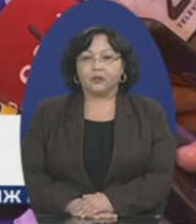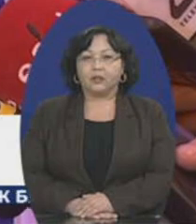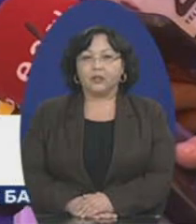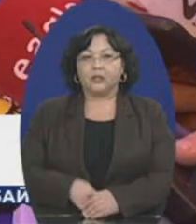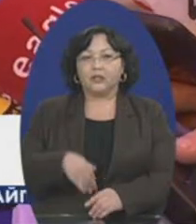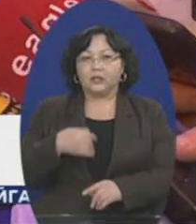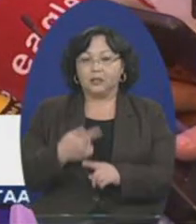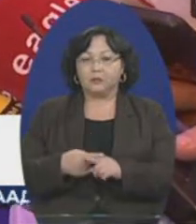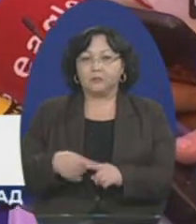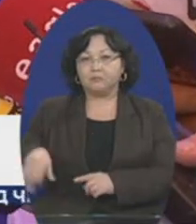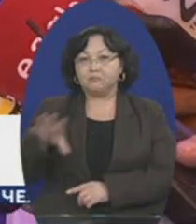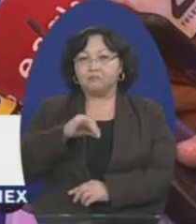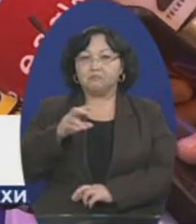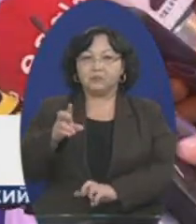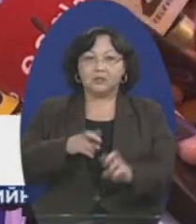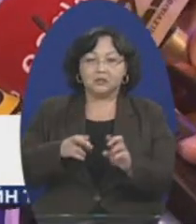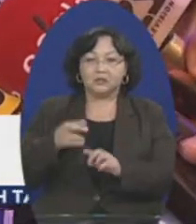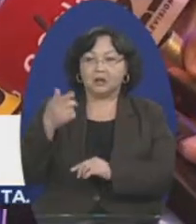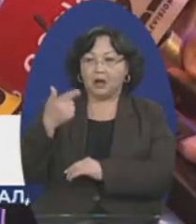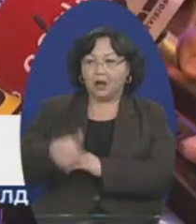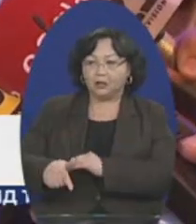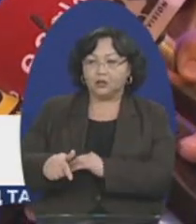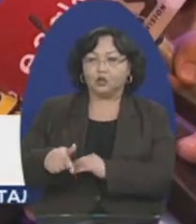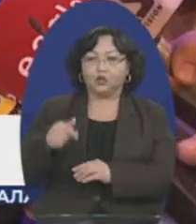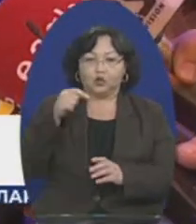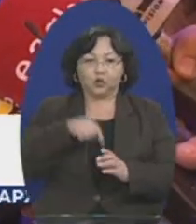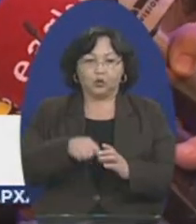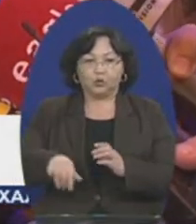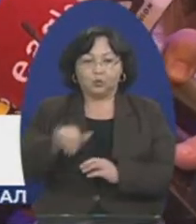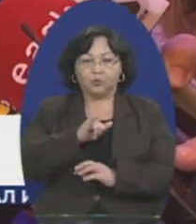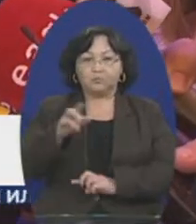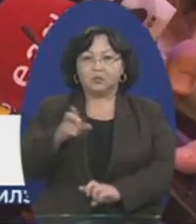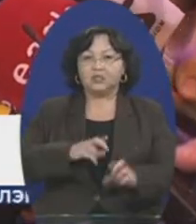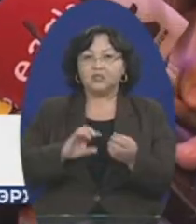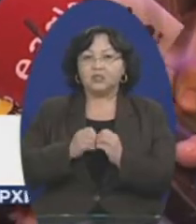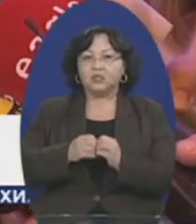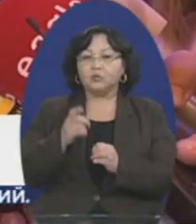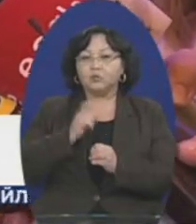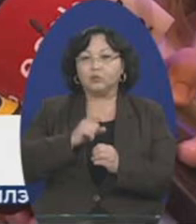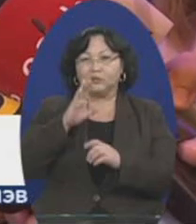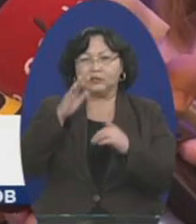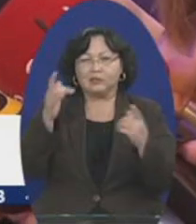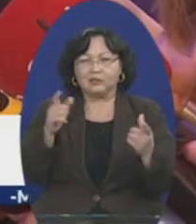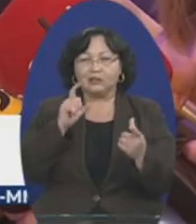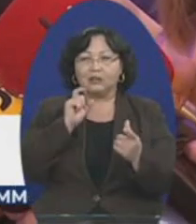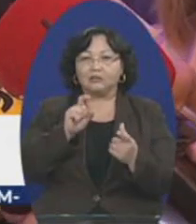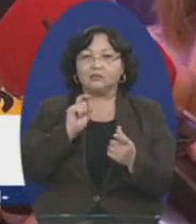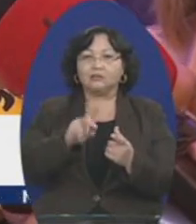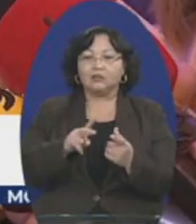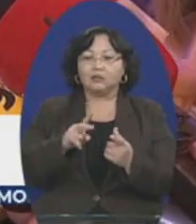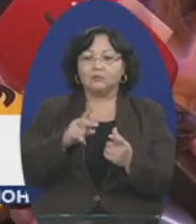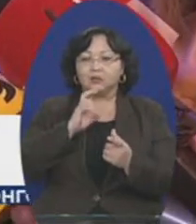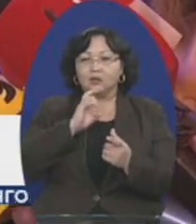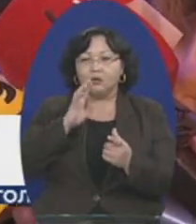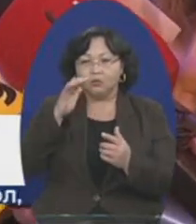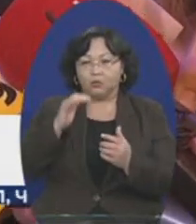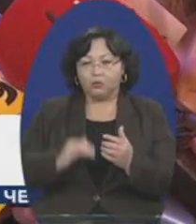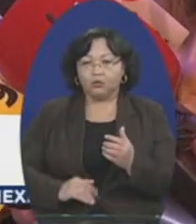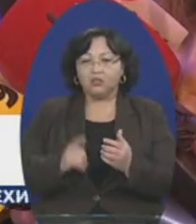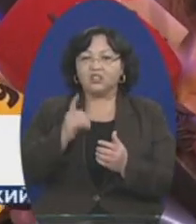бидний бизнес гадаад дотоодын хөрөнгө оруулагчдын бизнес хийхэд учирж байгаа эрсдлийг бууруулах байдал, хэрэг хянан шийдвэрлэх